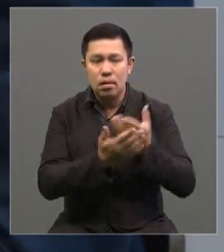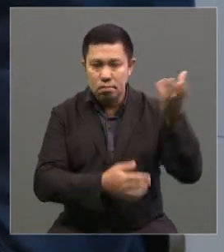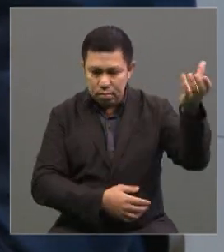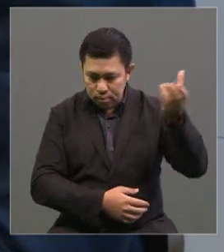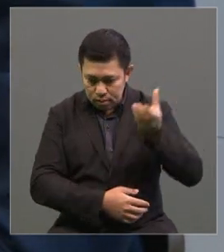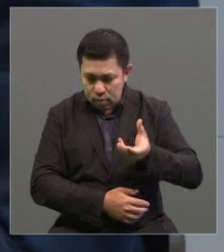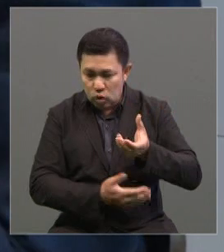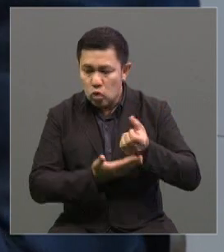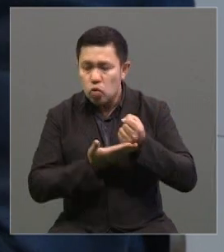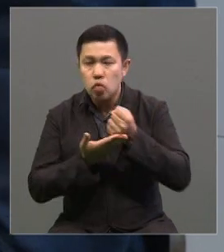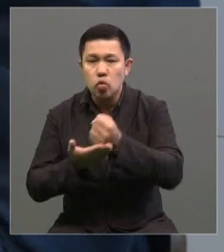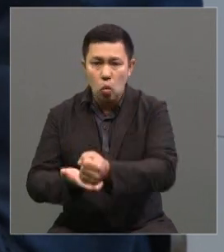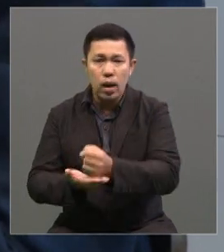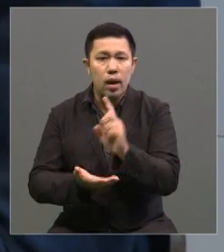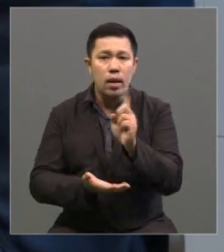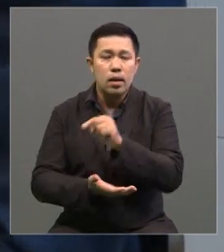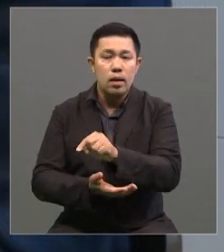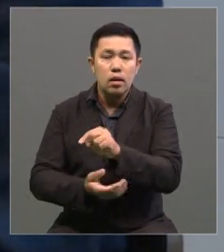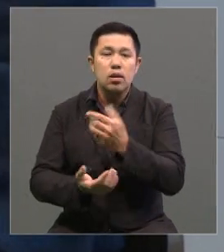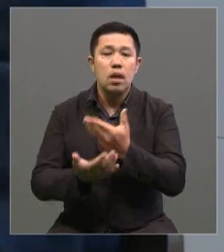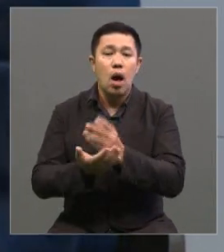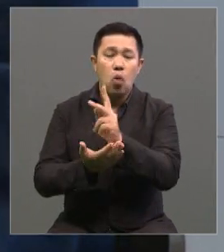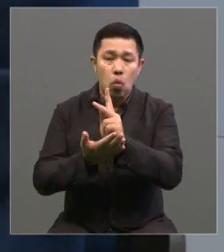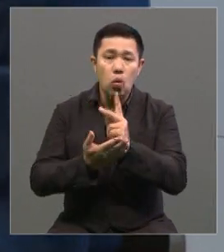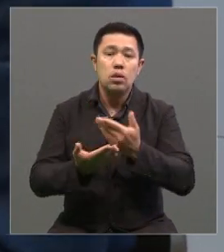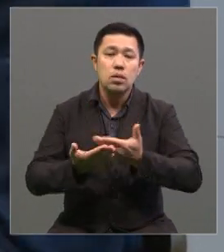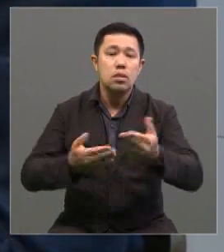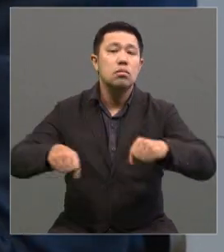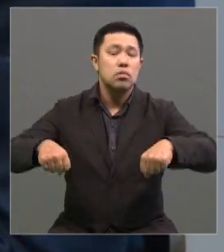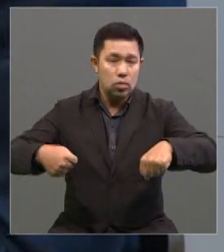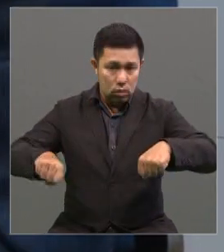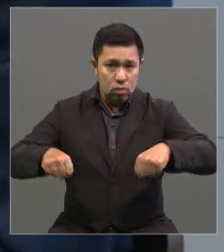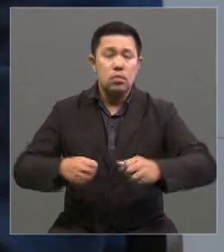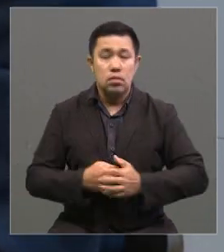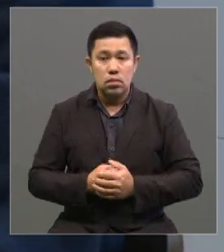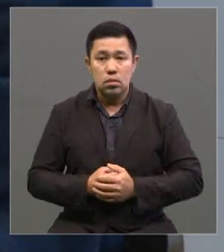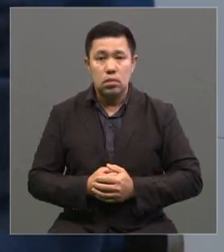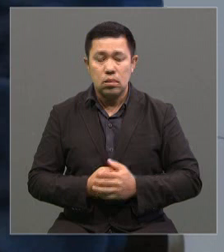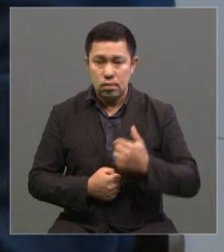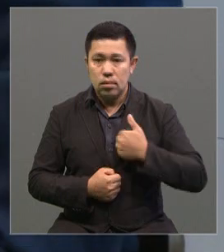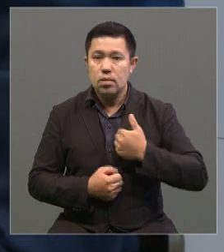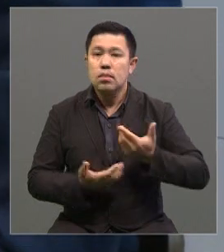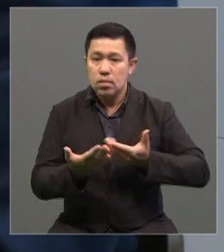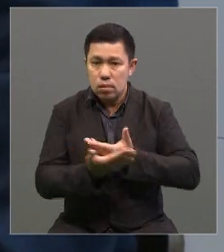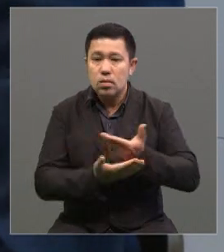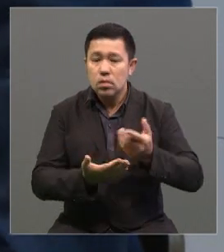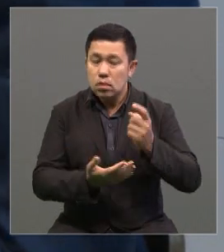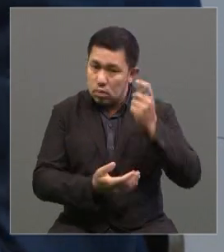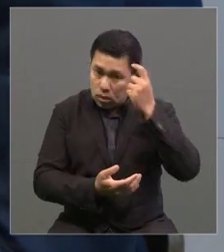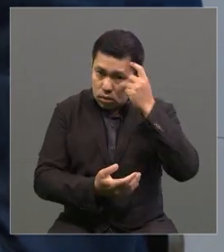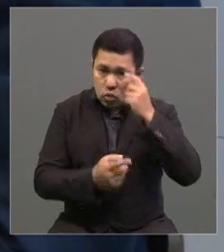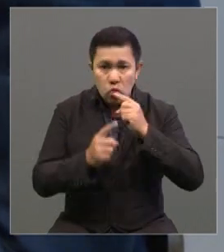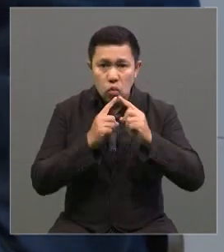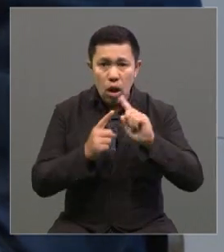งว่ามาให้เรื่องของการกู้ซื้อรถมอเตอร์ไซค์นะครับเดี๋ยวนี้จะลองไปพิจารณาดูแล้วจะลอง